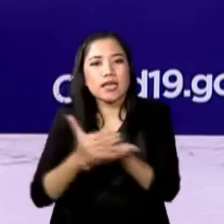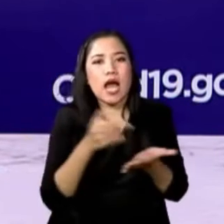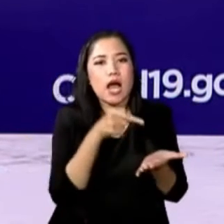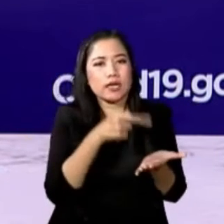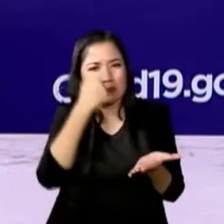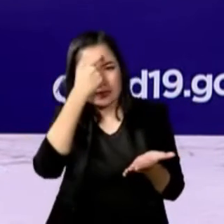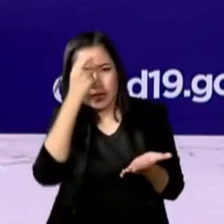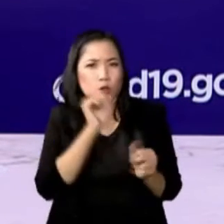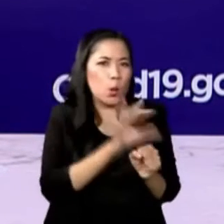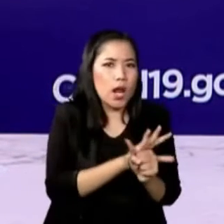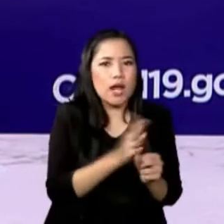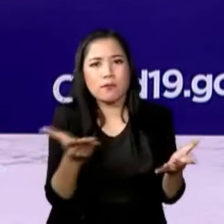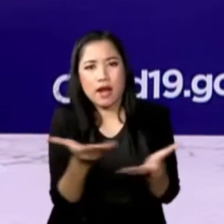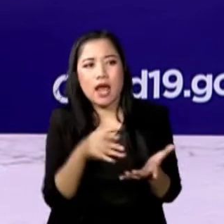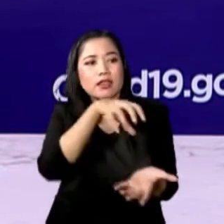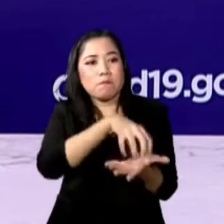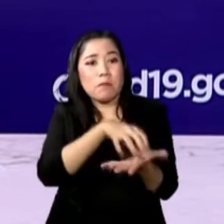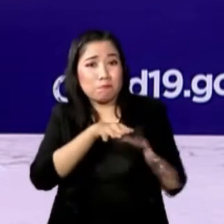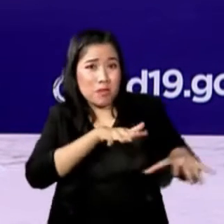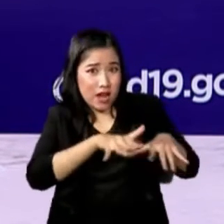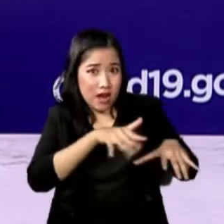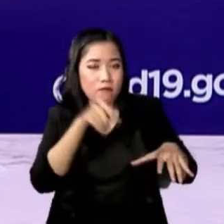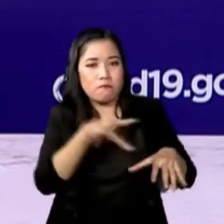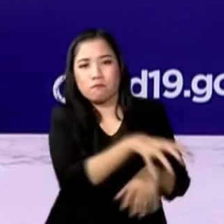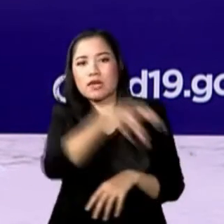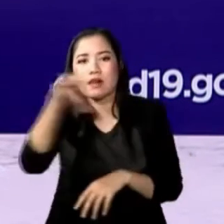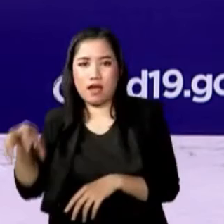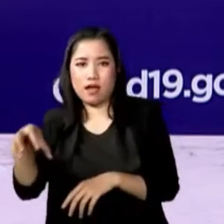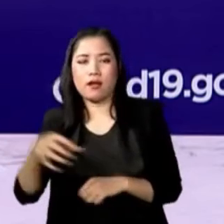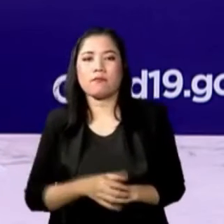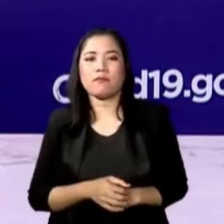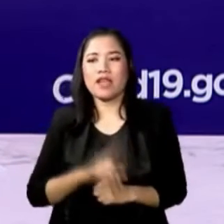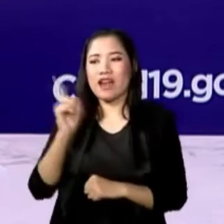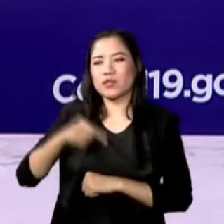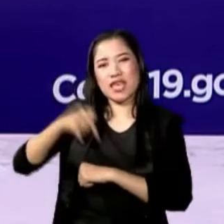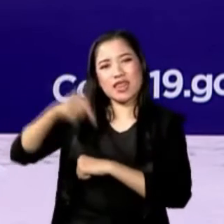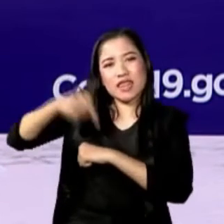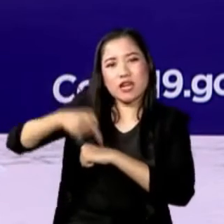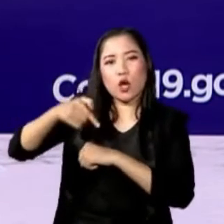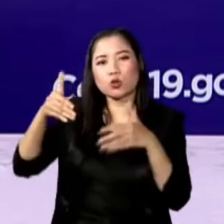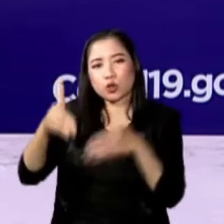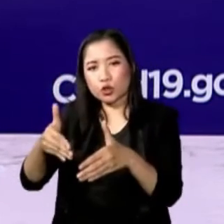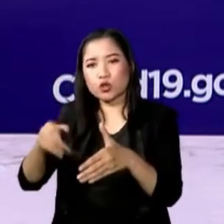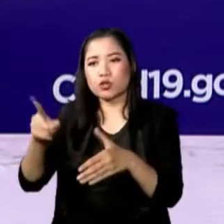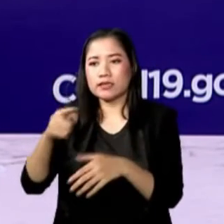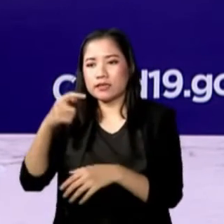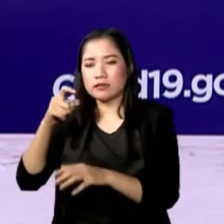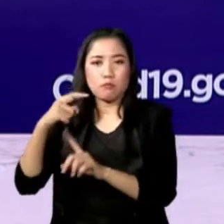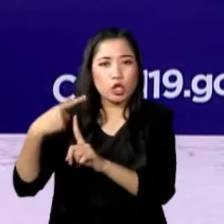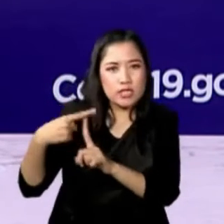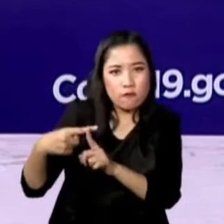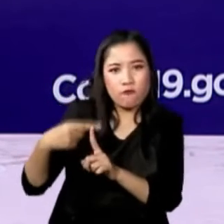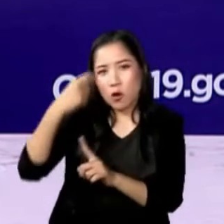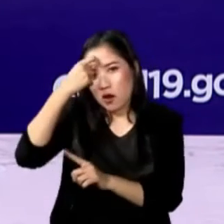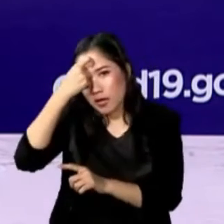tinggal di area terdampak bencana. Memberi tanda khusus bagi kasus positif dan tidak positif saat